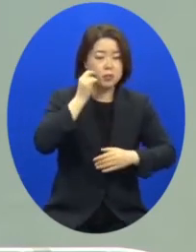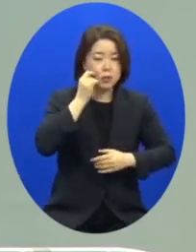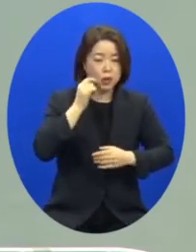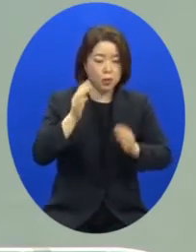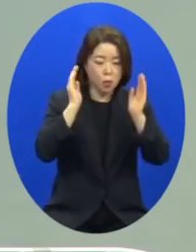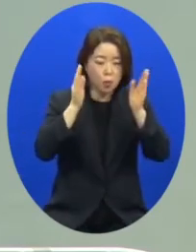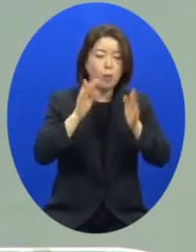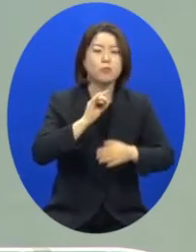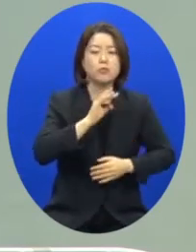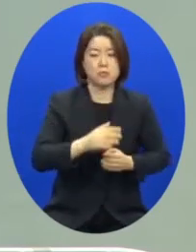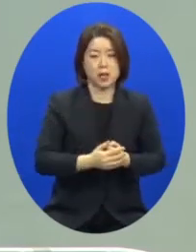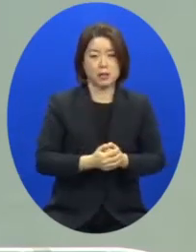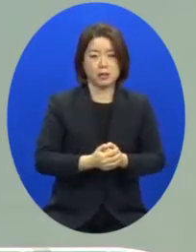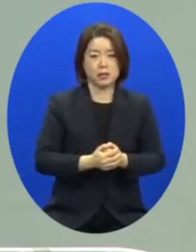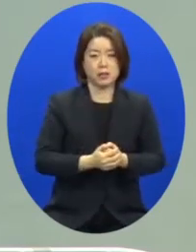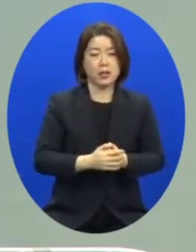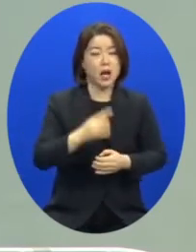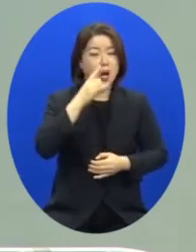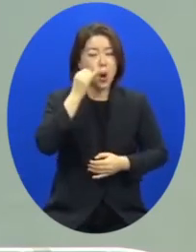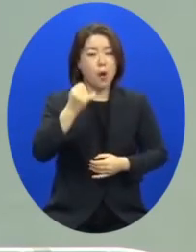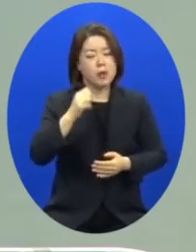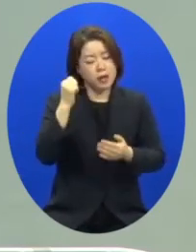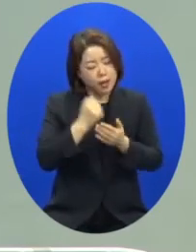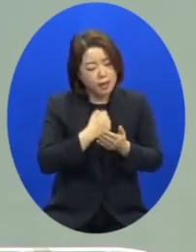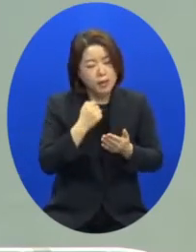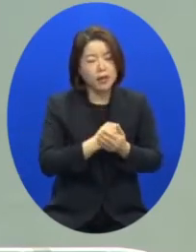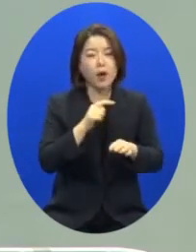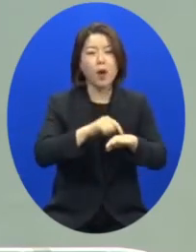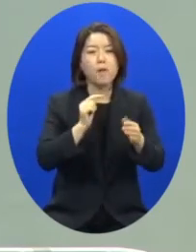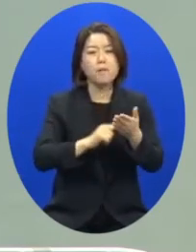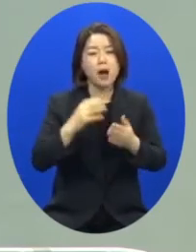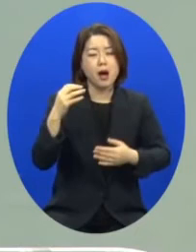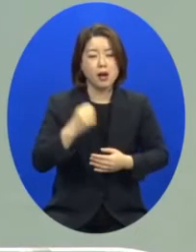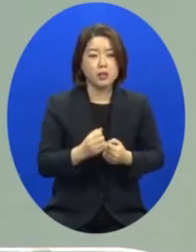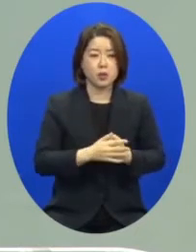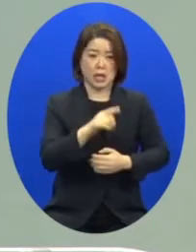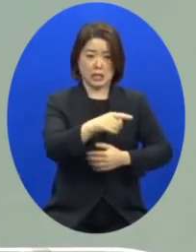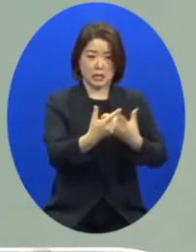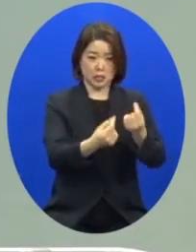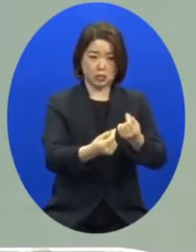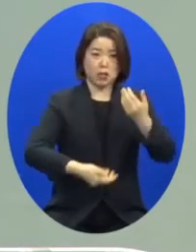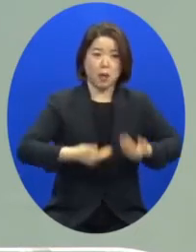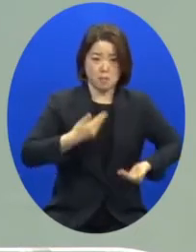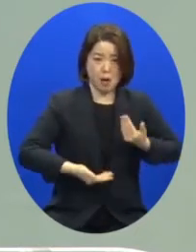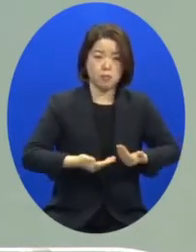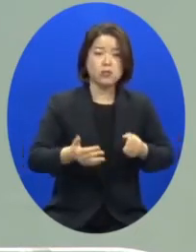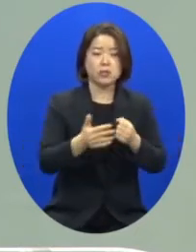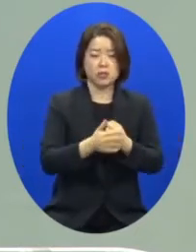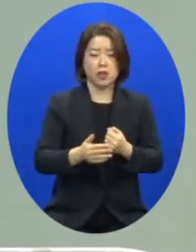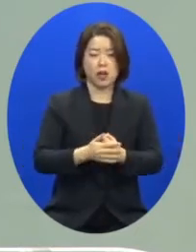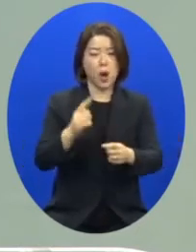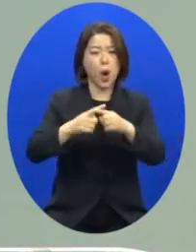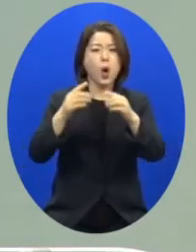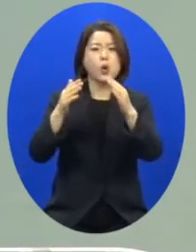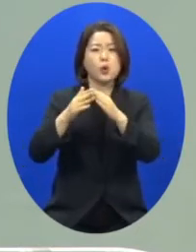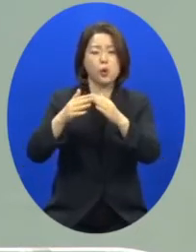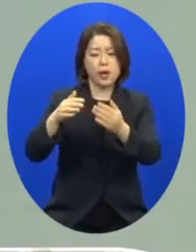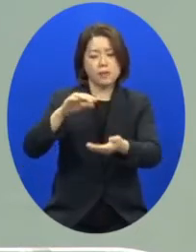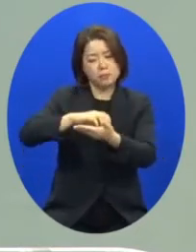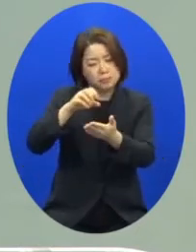그럴땐 이 어머니가 너무 딱하다는 듯이 말 하더래요 그렇게 바쁜 데에 교회는 적당히